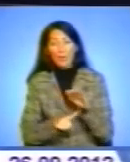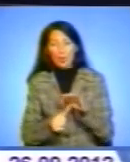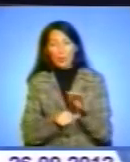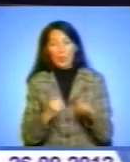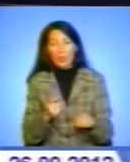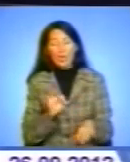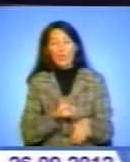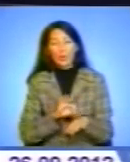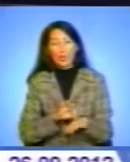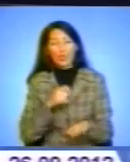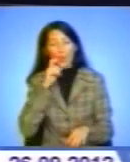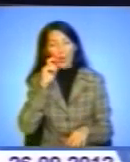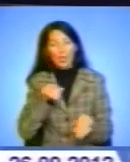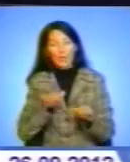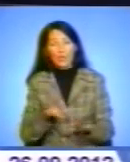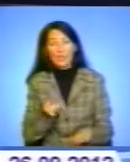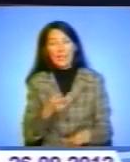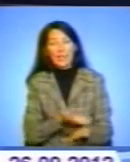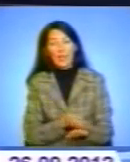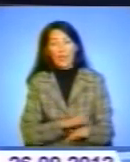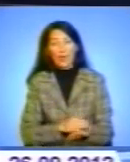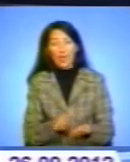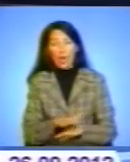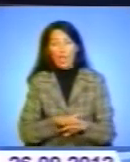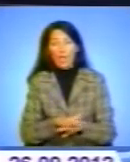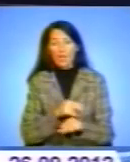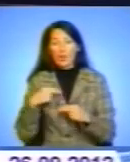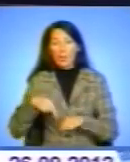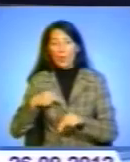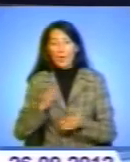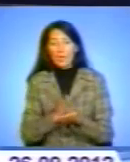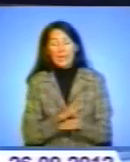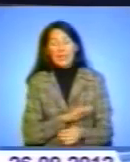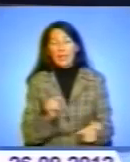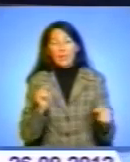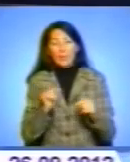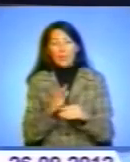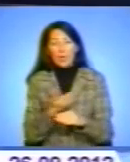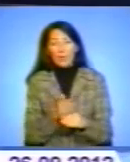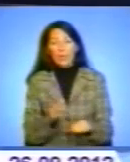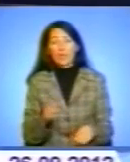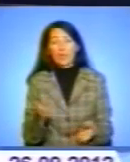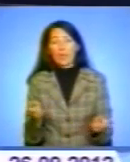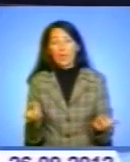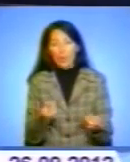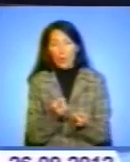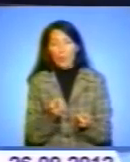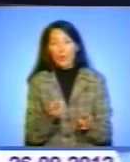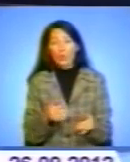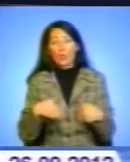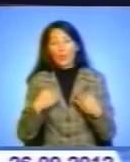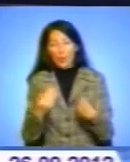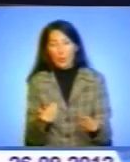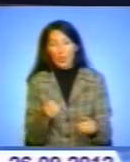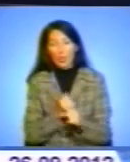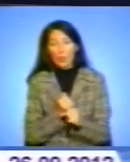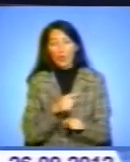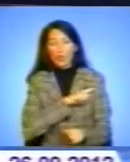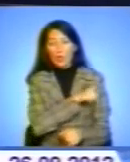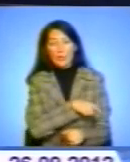Україні. Вирішити її важко, адже на ринку праці існує невідповідність між попитом і пропозицією робочої сили,